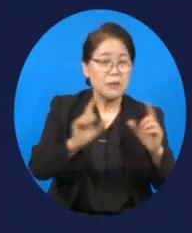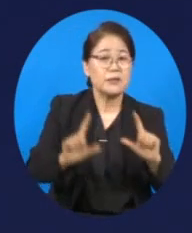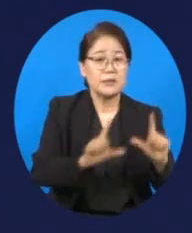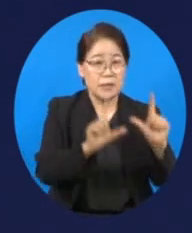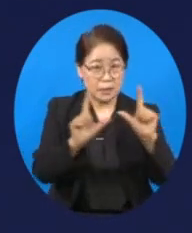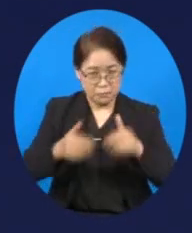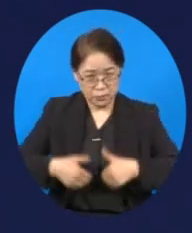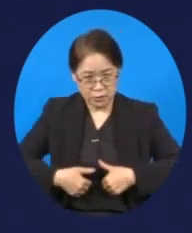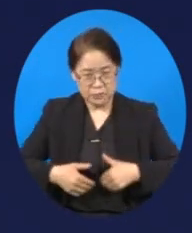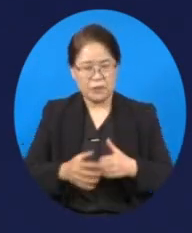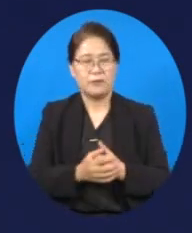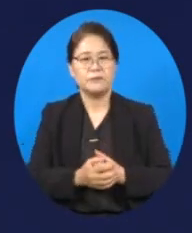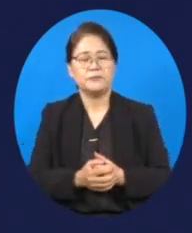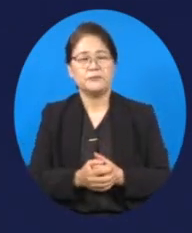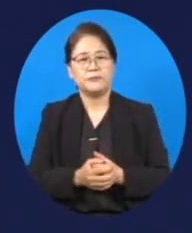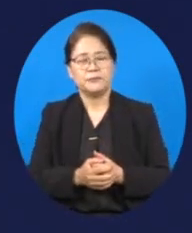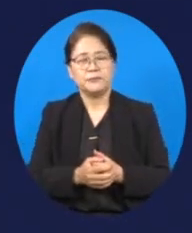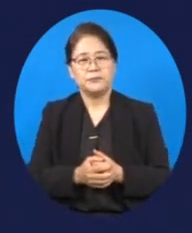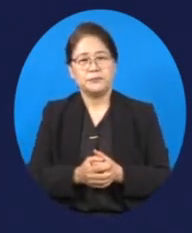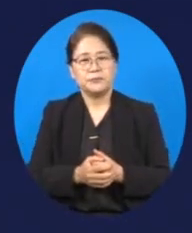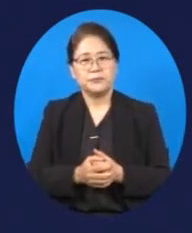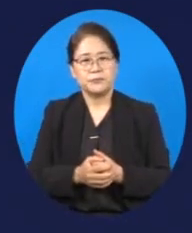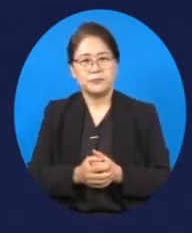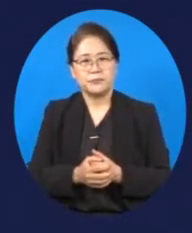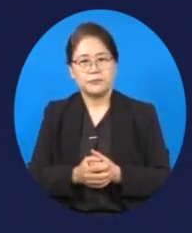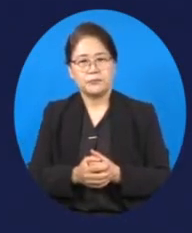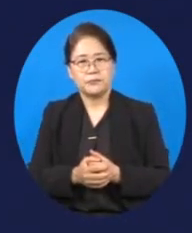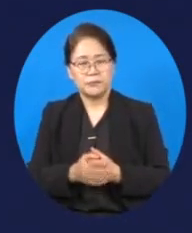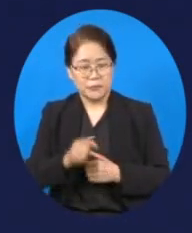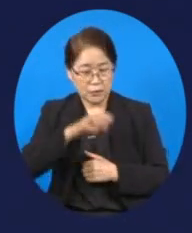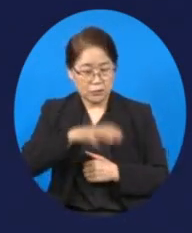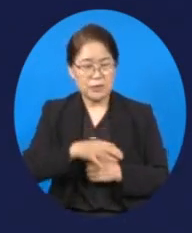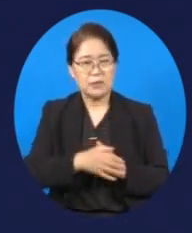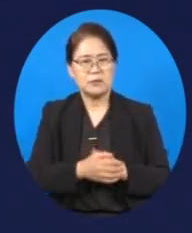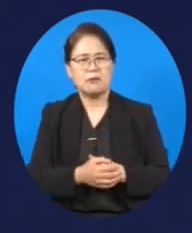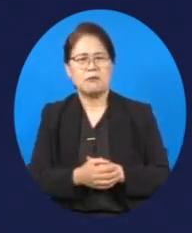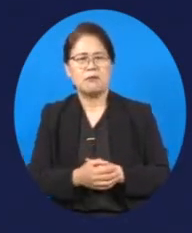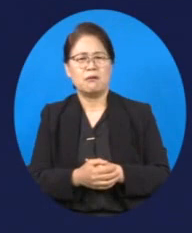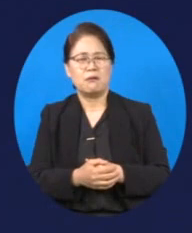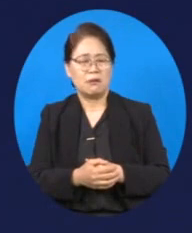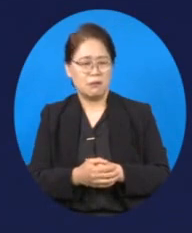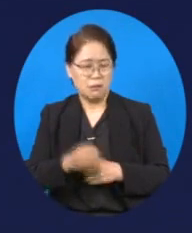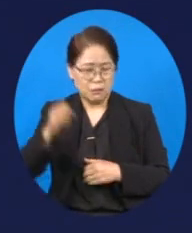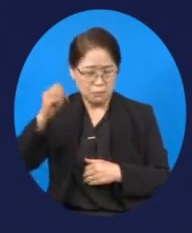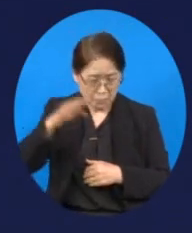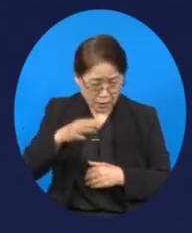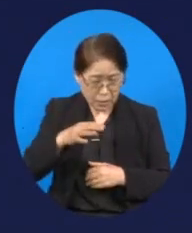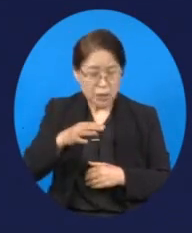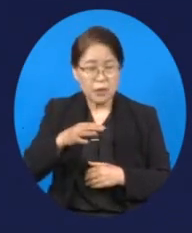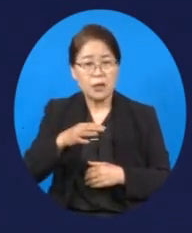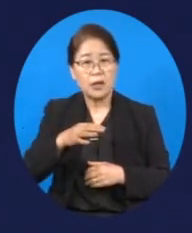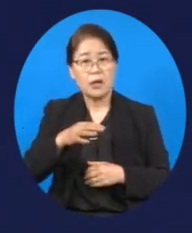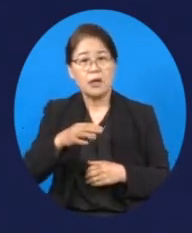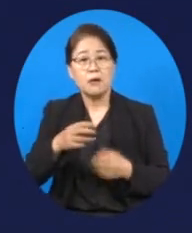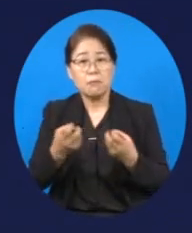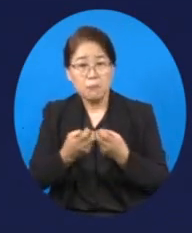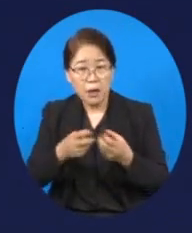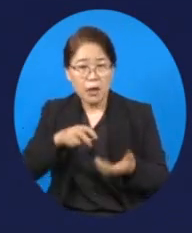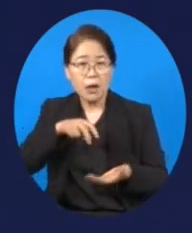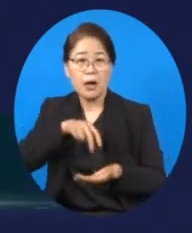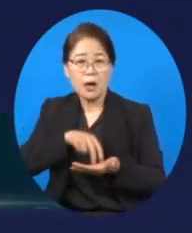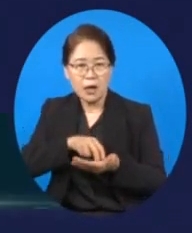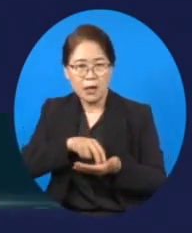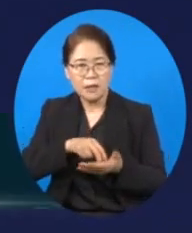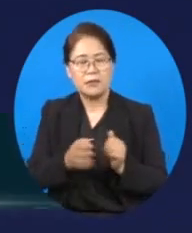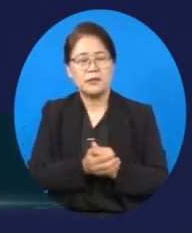발하려면요 여러분 우리가 그 자리에서 일어서야 한다는 것입니다 그래서 이사야 선지자는 이사